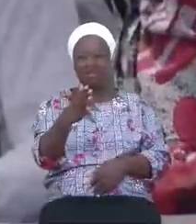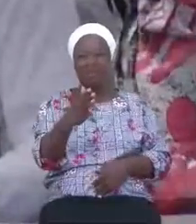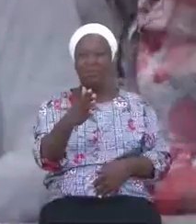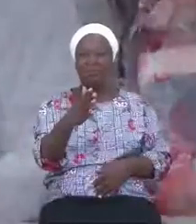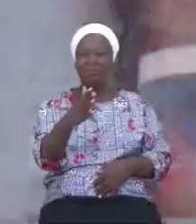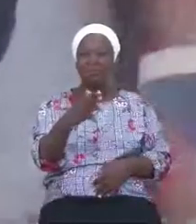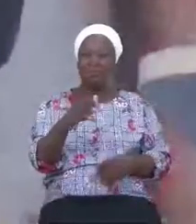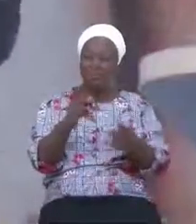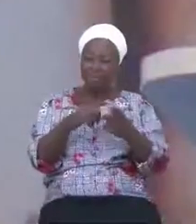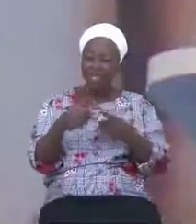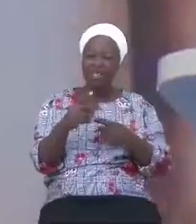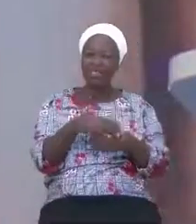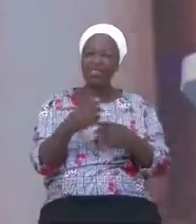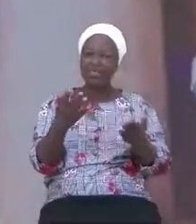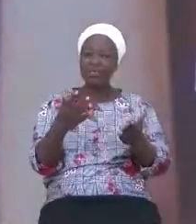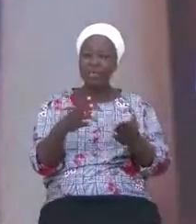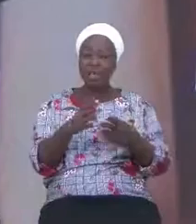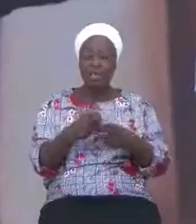un miracle que